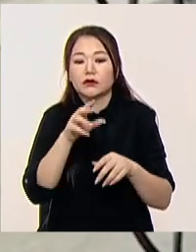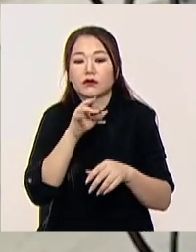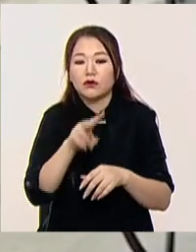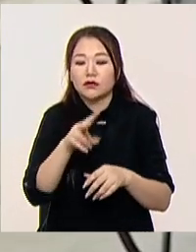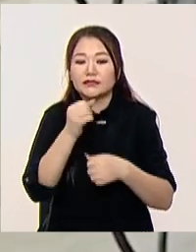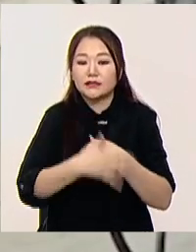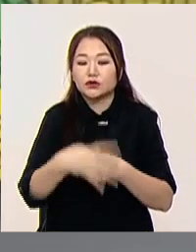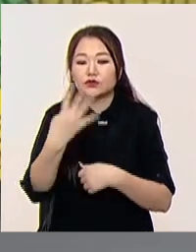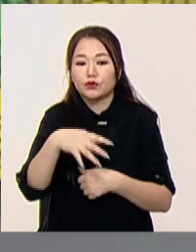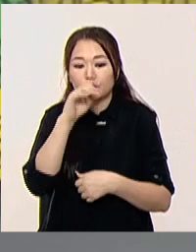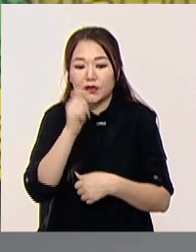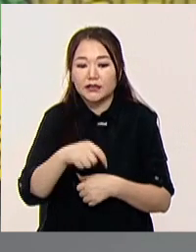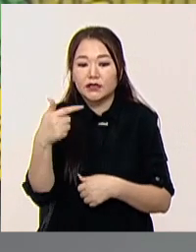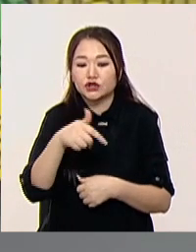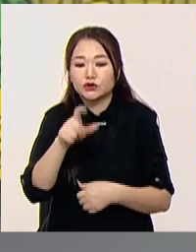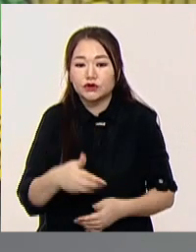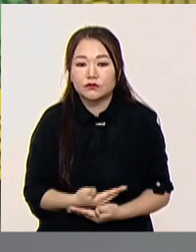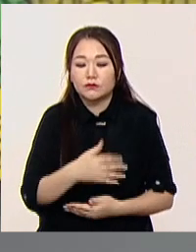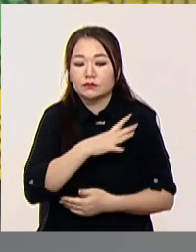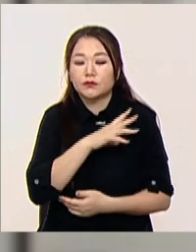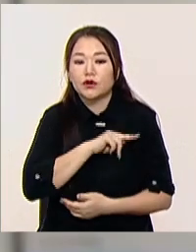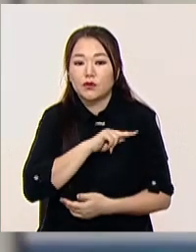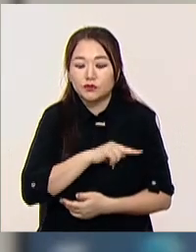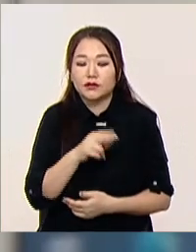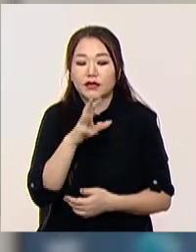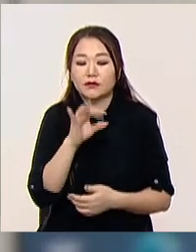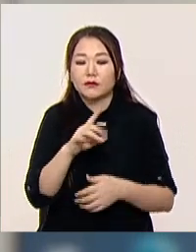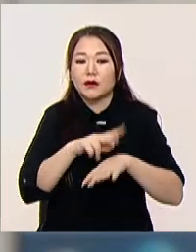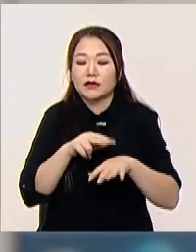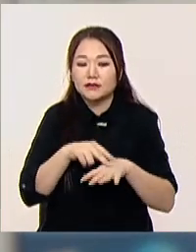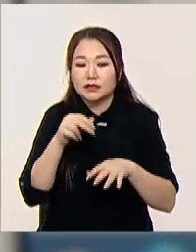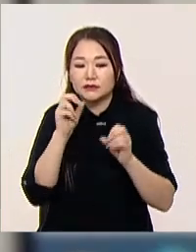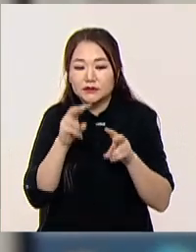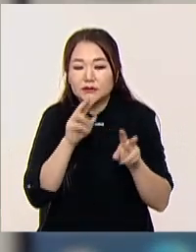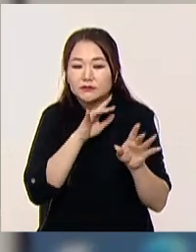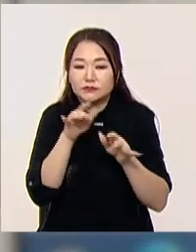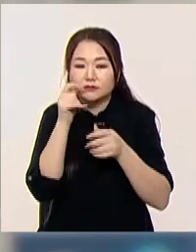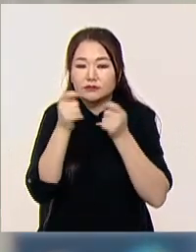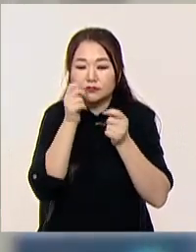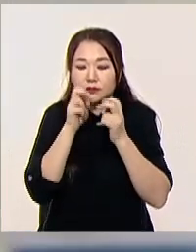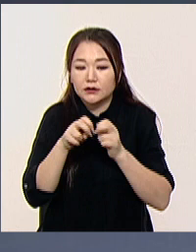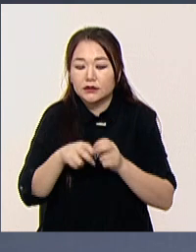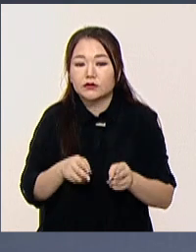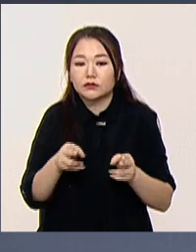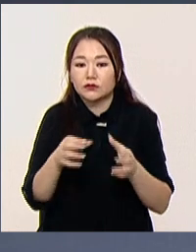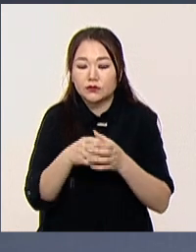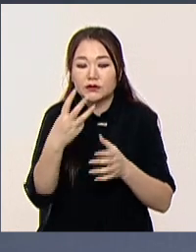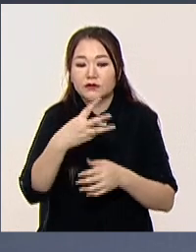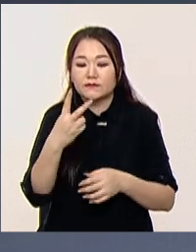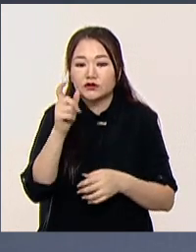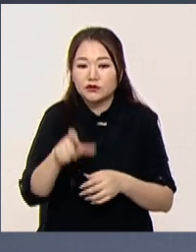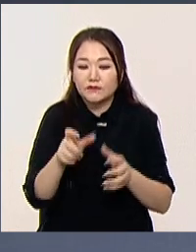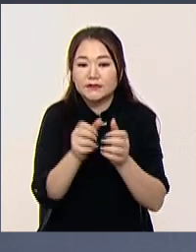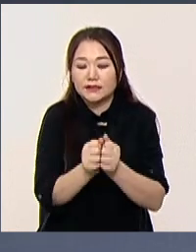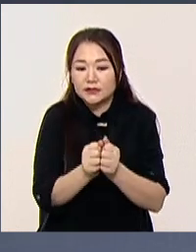Украина азаматы жұмыс істеген. Қазақстандық және украиндық киберполицейлер жүргізген арнайы операция кезінде қылмыстық топтың 32 адамы